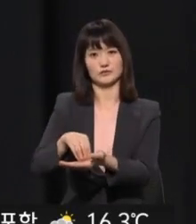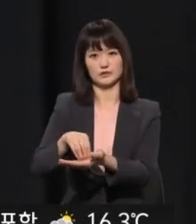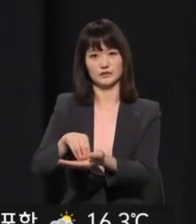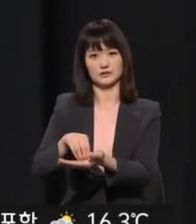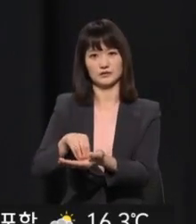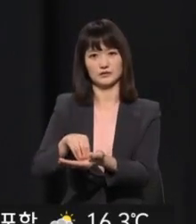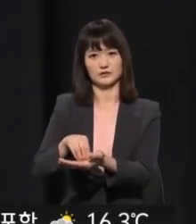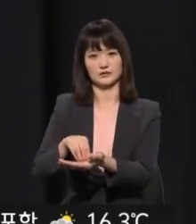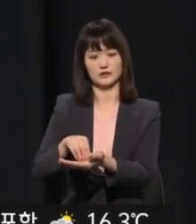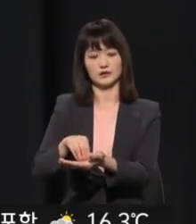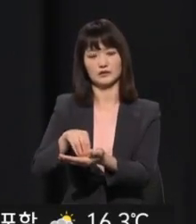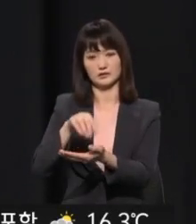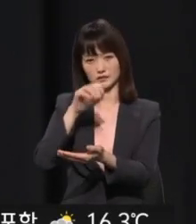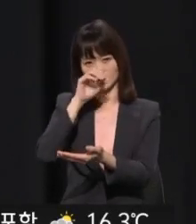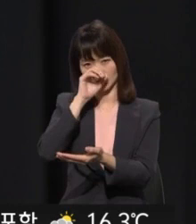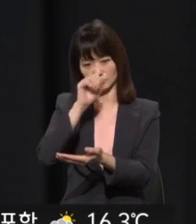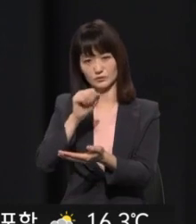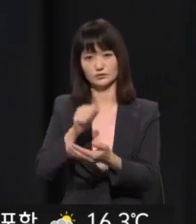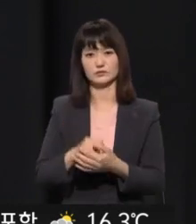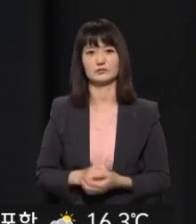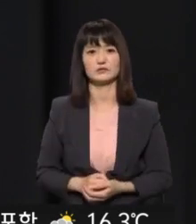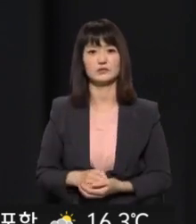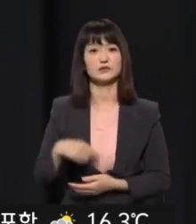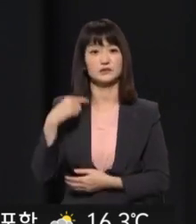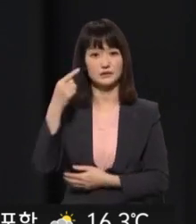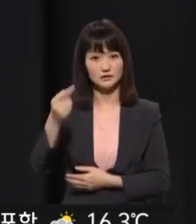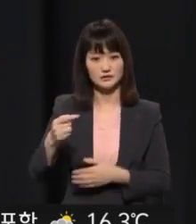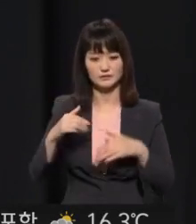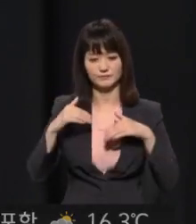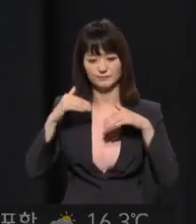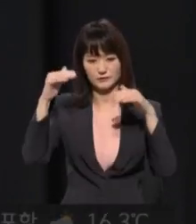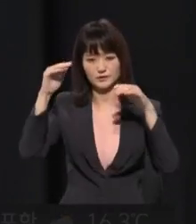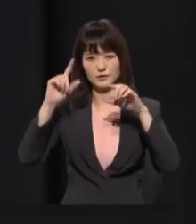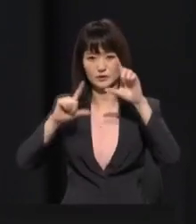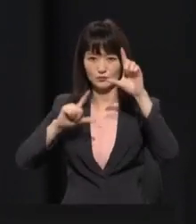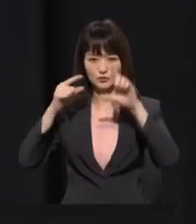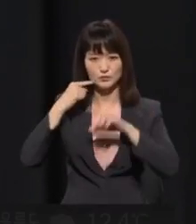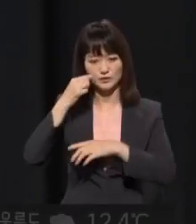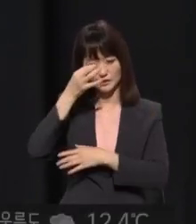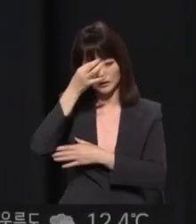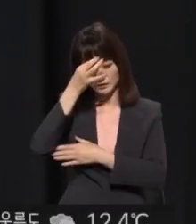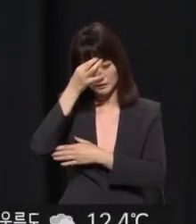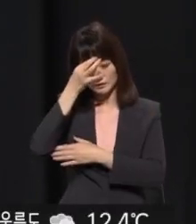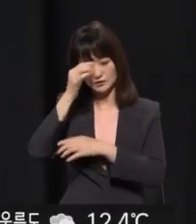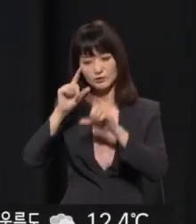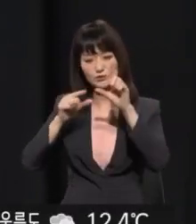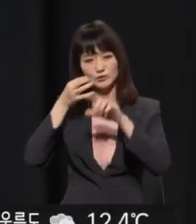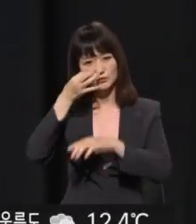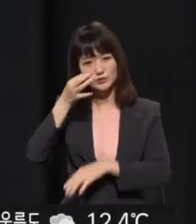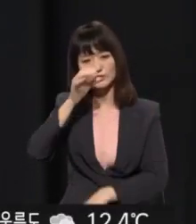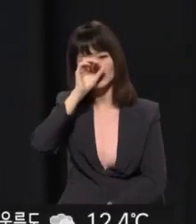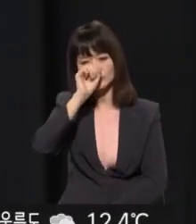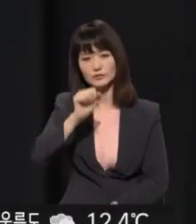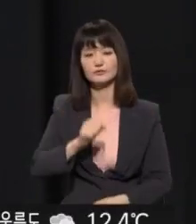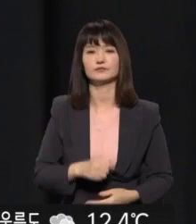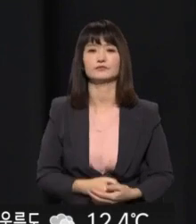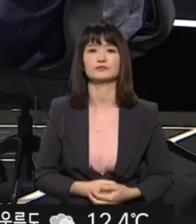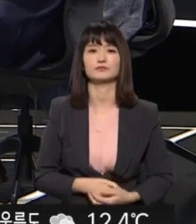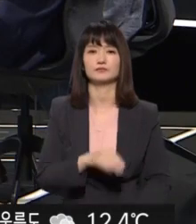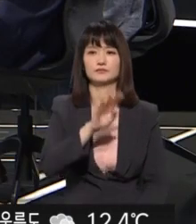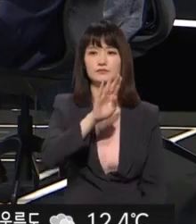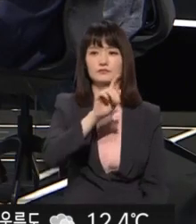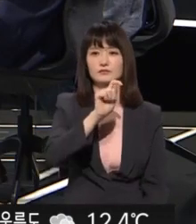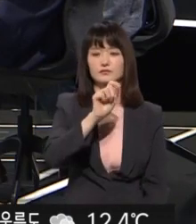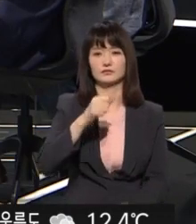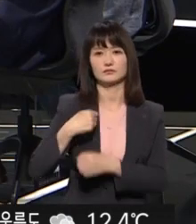생각하고요. 그런 기간 또 성숙해서 새로운 아티스트로 다른 모습을 또 BTS가 보여주길 기대하겠습니다. 그러니까 우리 김석희 예. 소장 말씀은 BTS